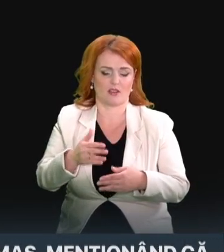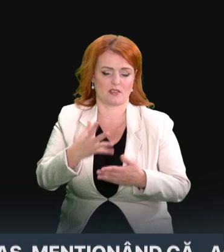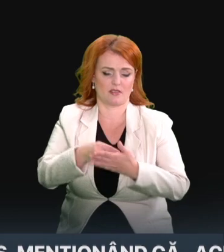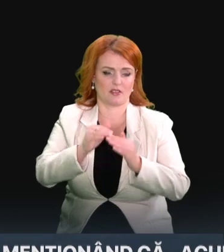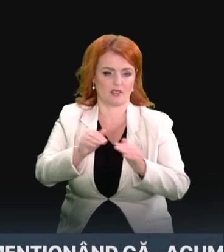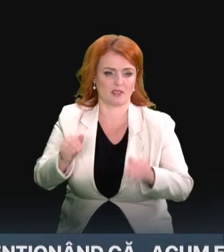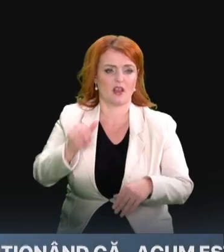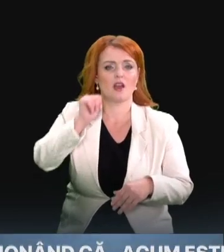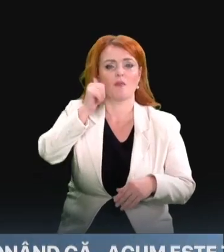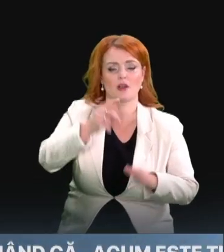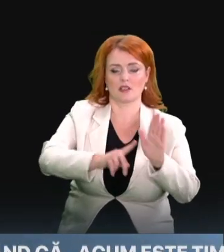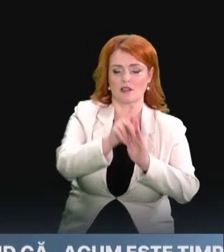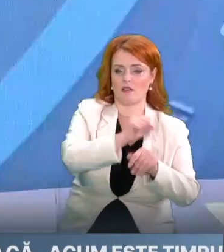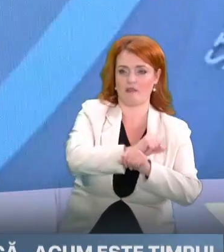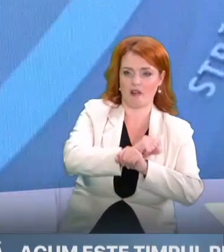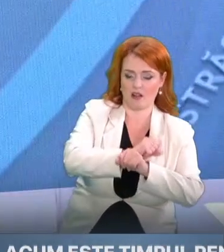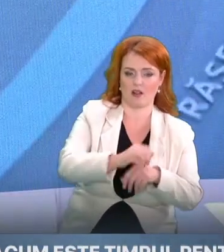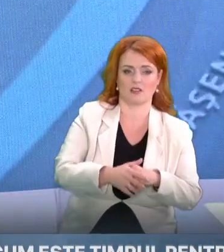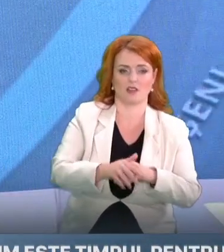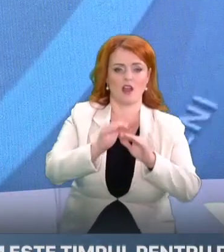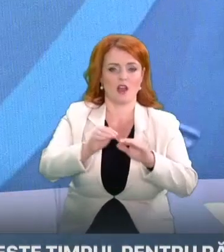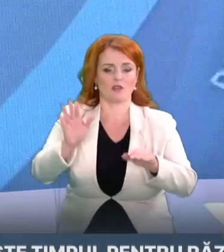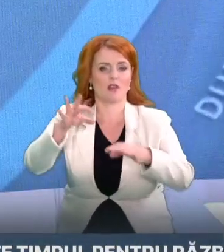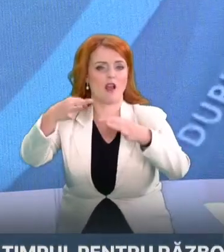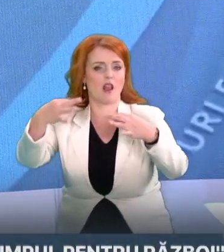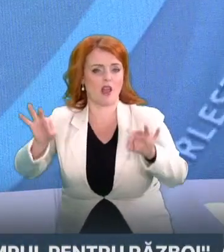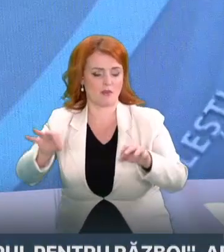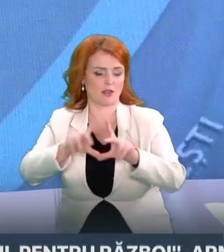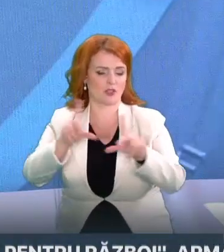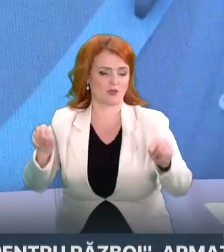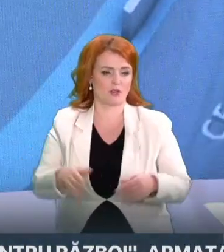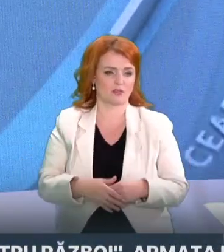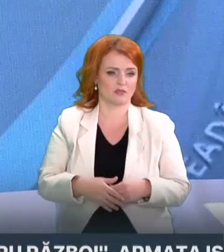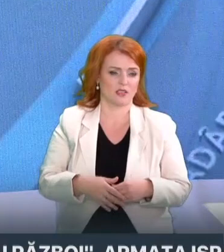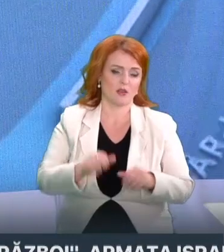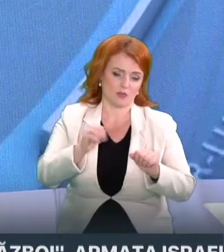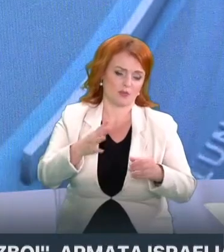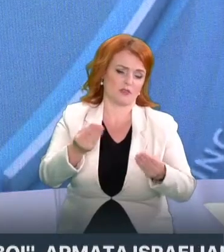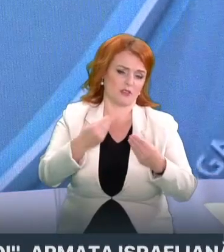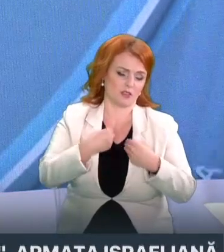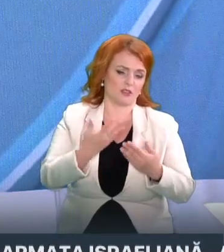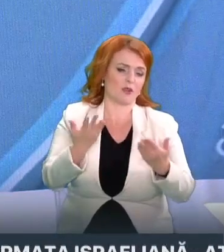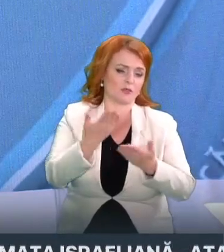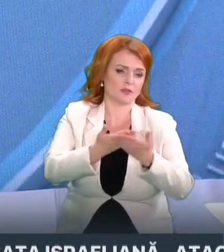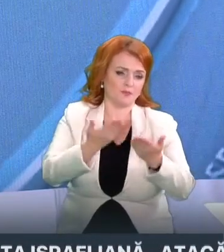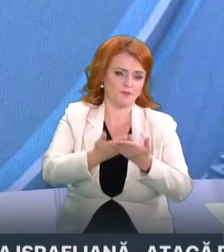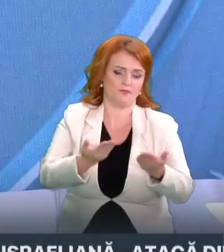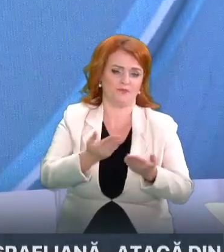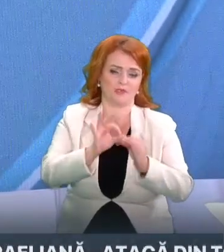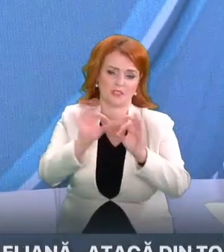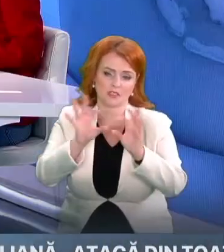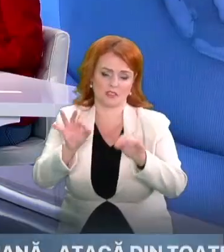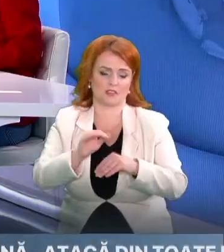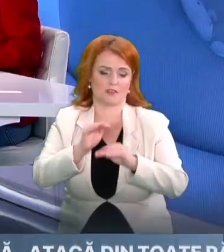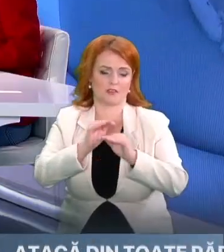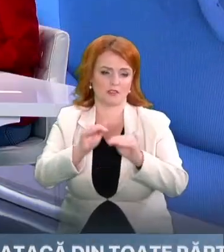și vacanța, copiii vor fi liberi de școală. Care ar fi câteva recomandări ca să îi ferim de aceste riscuri?